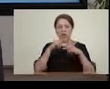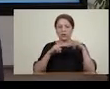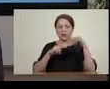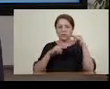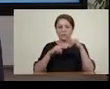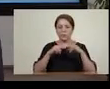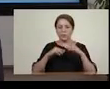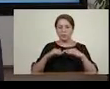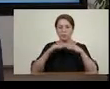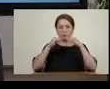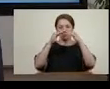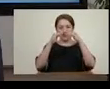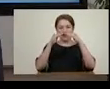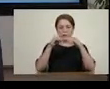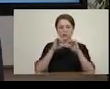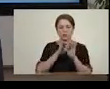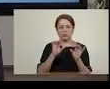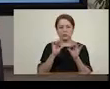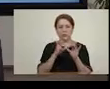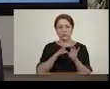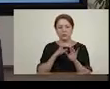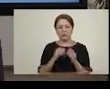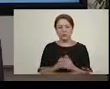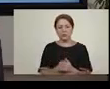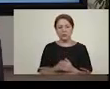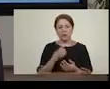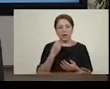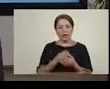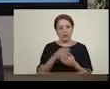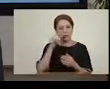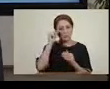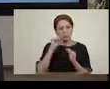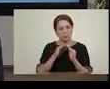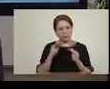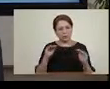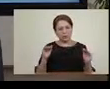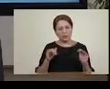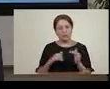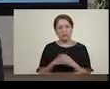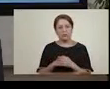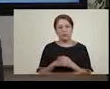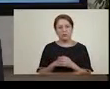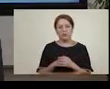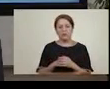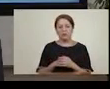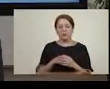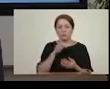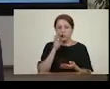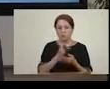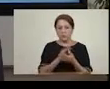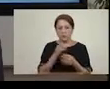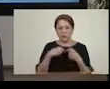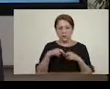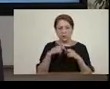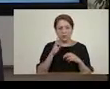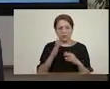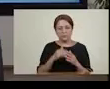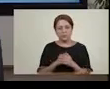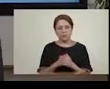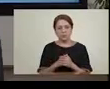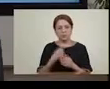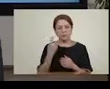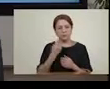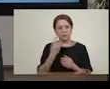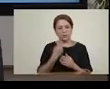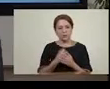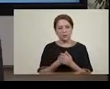ko'tarishini ta'kidlab o'tishgan. Aziz o'quvchilar, demak, javoblaringizni tekshirib ko'ramiz.